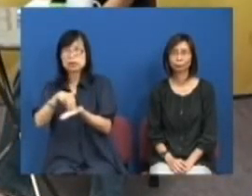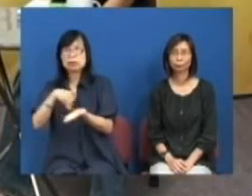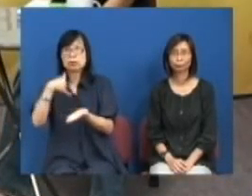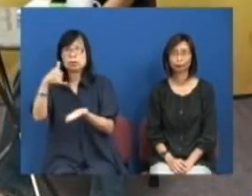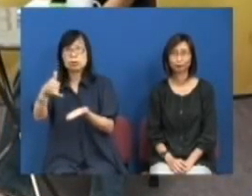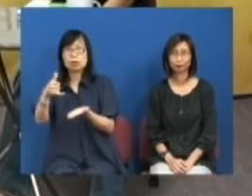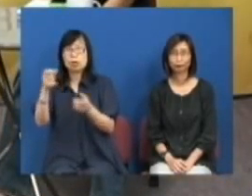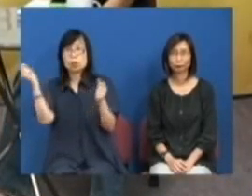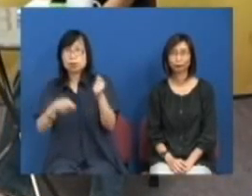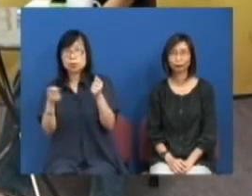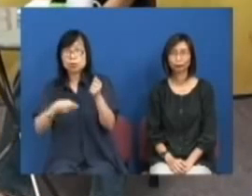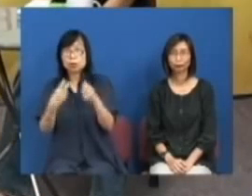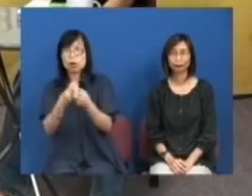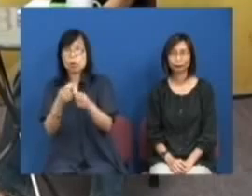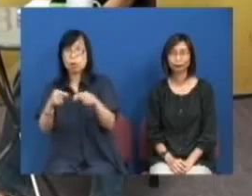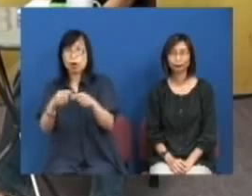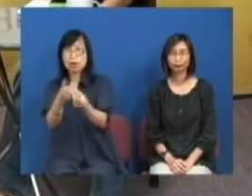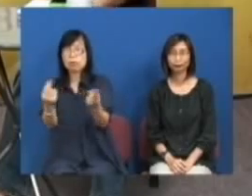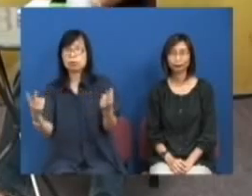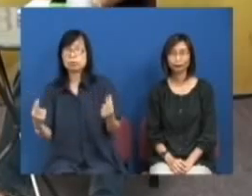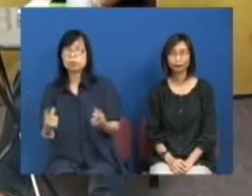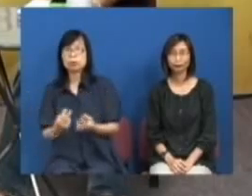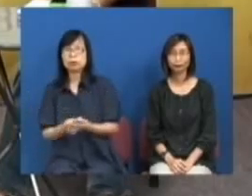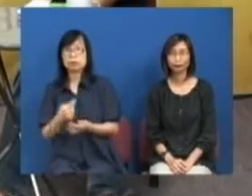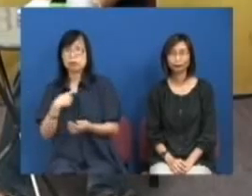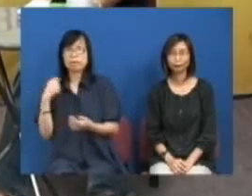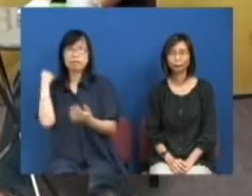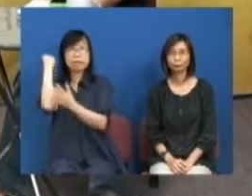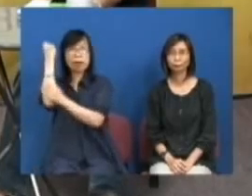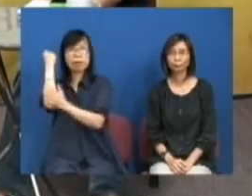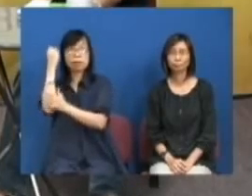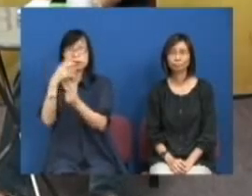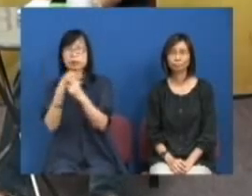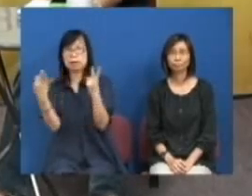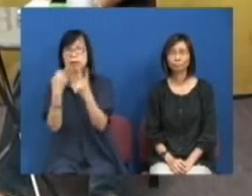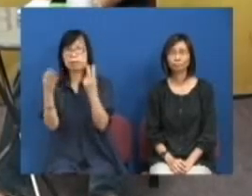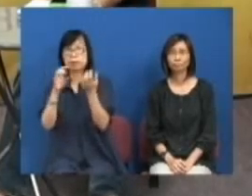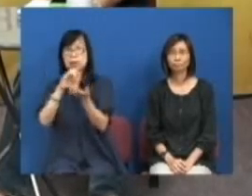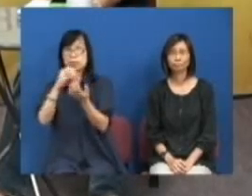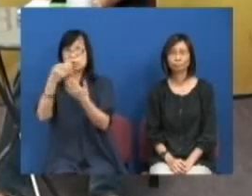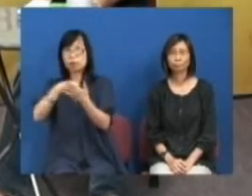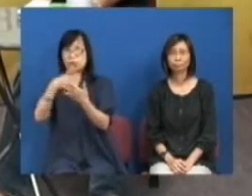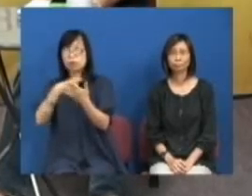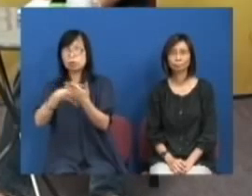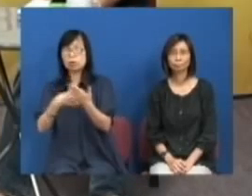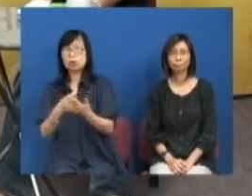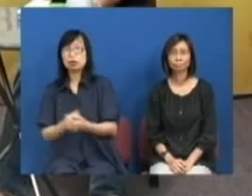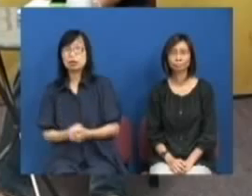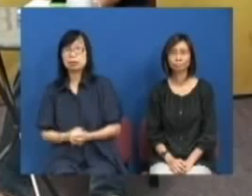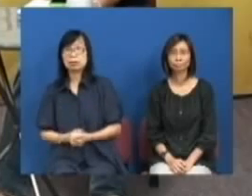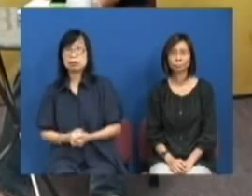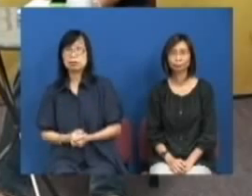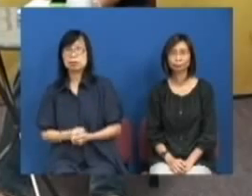無論你怎樣都要表達反對23條。我都考慮緊到底這個